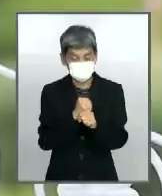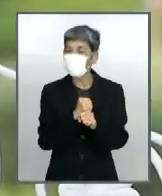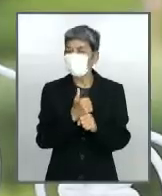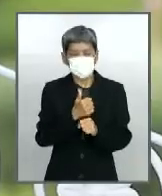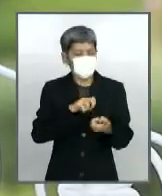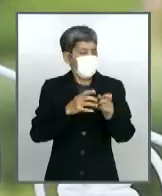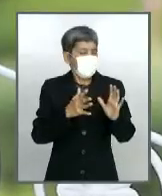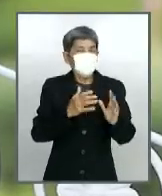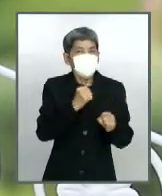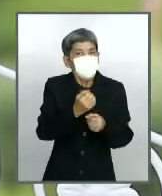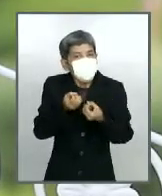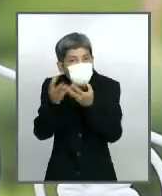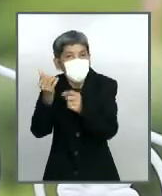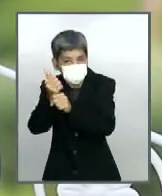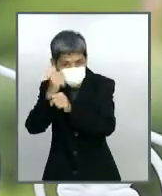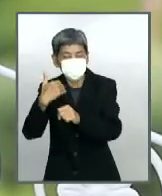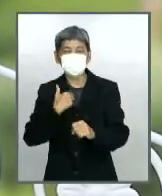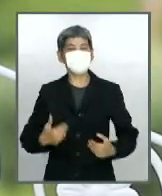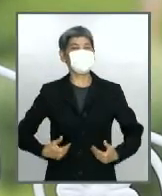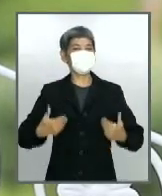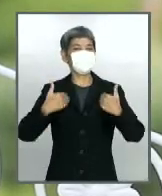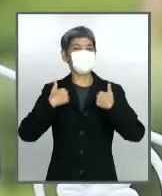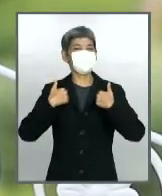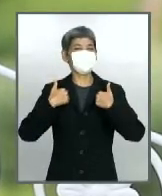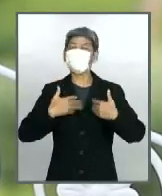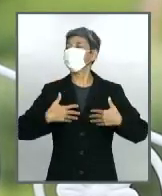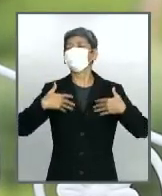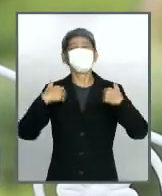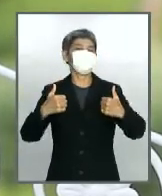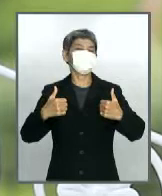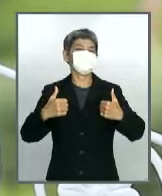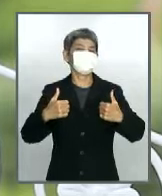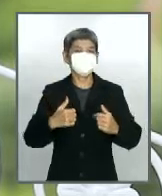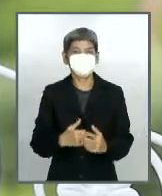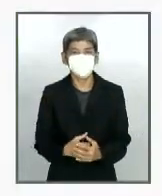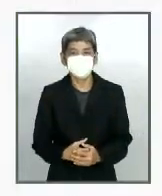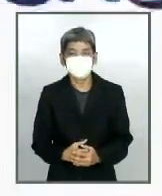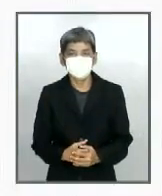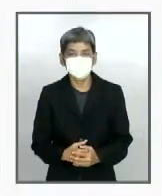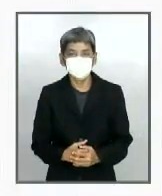างานของเราจะไม่เสียด้วยแล้วก็สามารถใช้ชีวิตได้อย่างสมดุลด้วยค่ะ